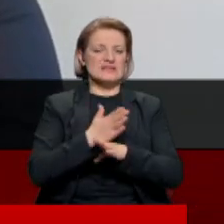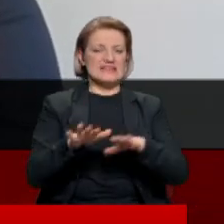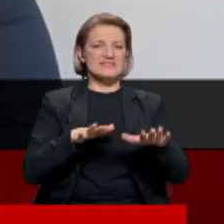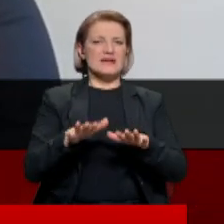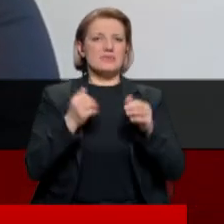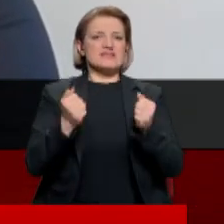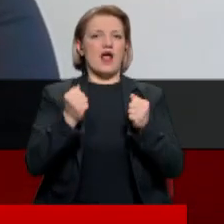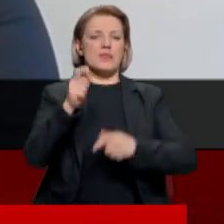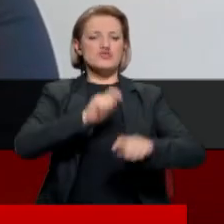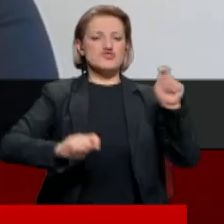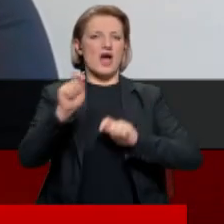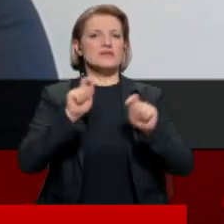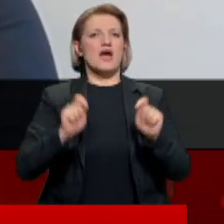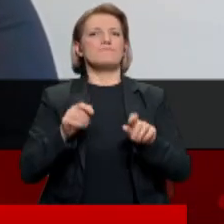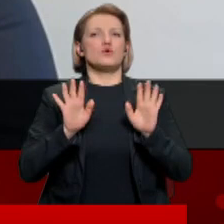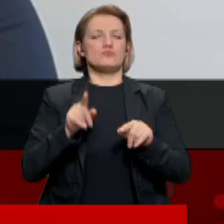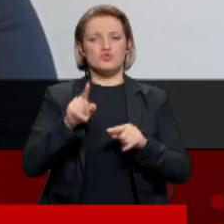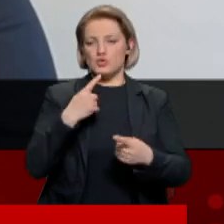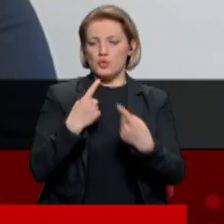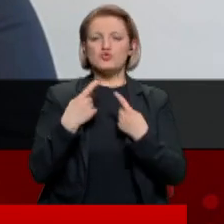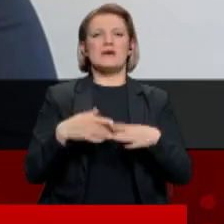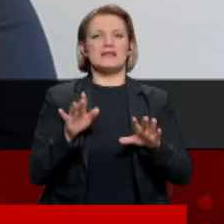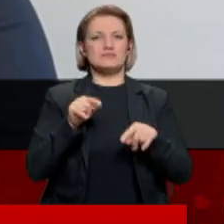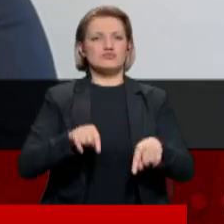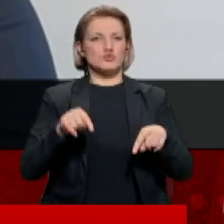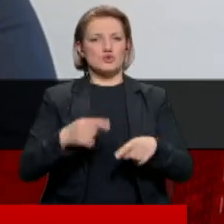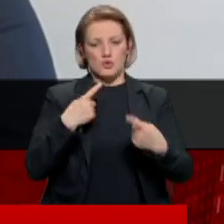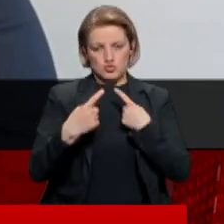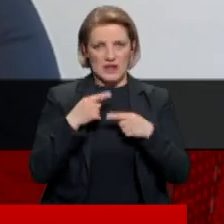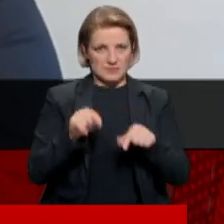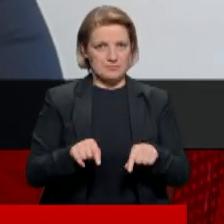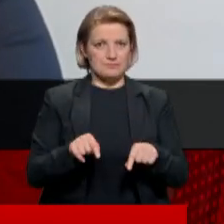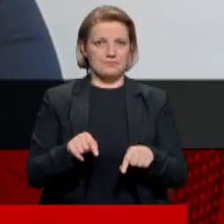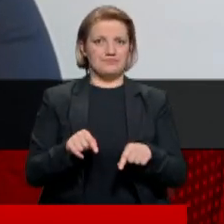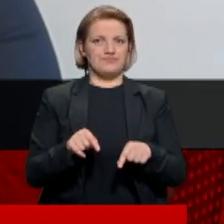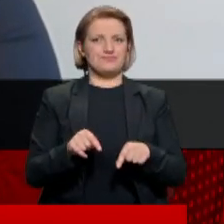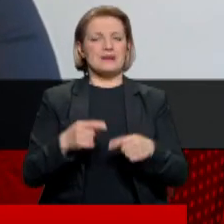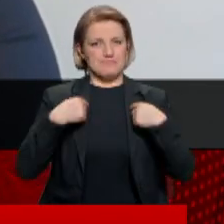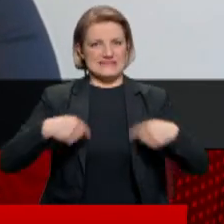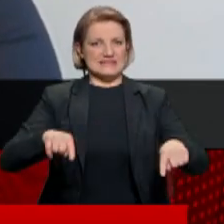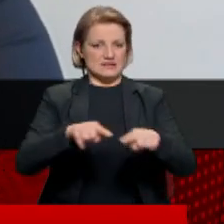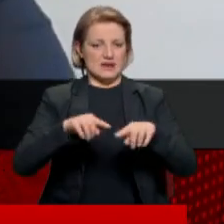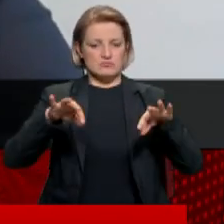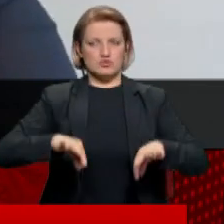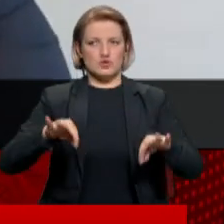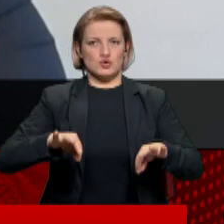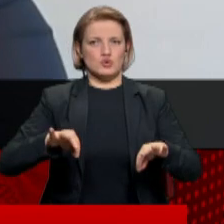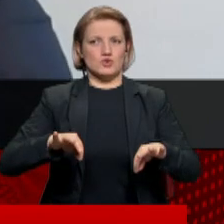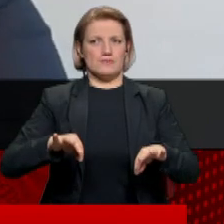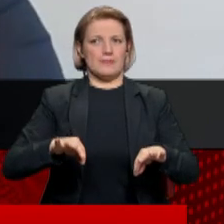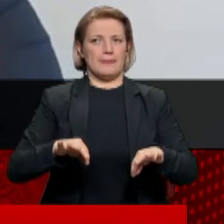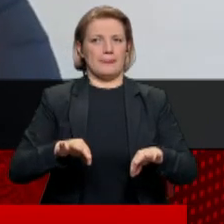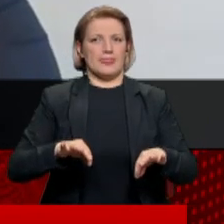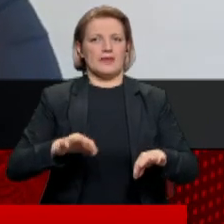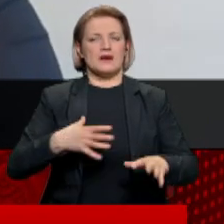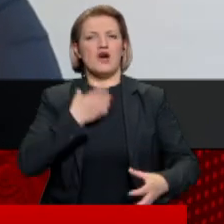depreme dayanıklı inşaatlar yapılmasını zorunlu? İşte bunları konuşmayalım diye bugün konuşalım. Biz de bugün yani bakın biz konuşulsun,